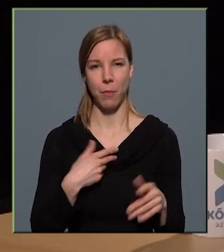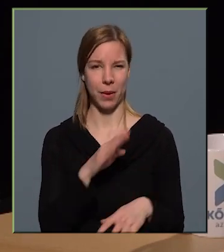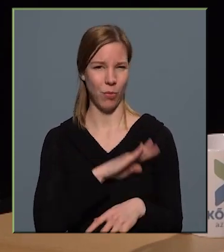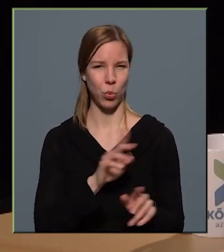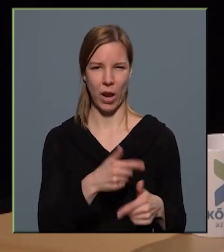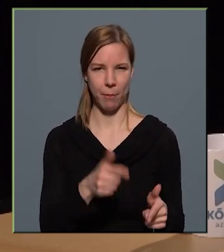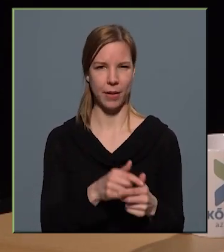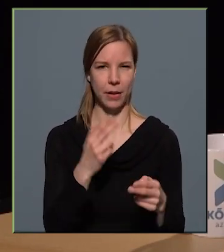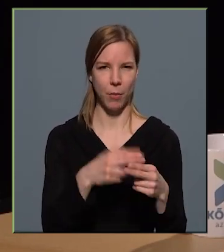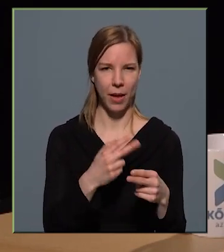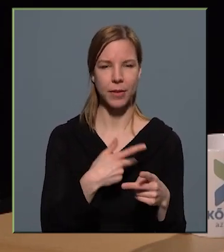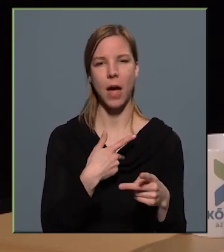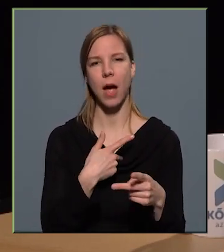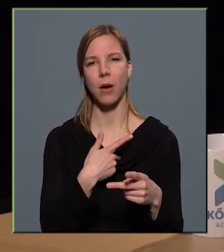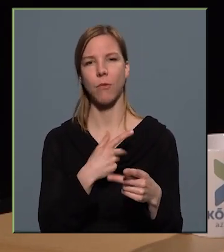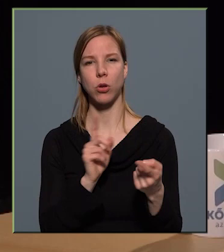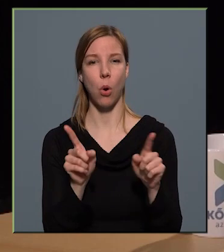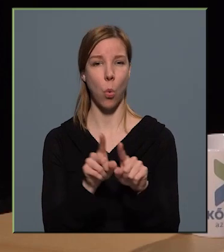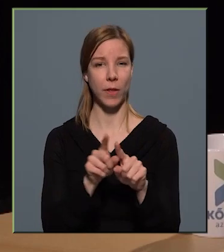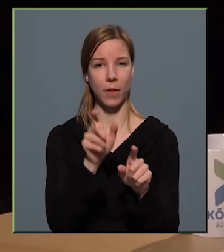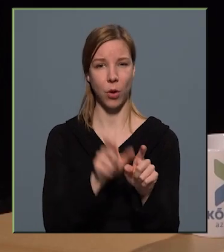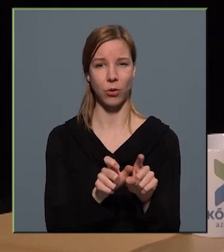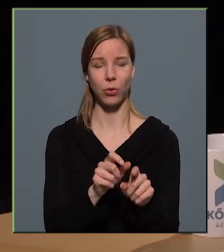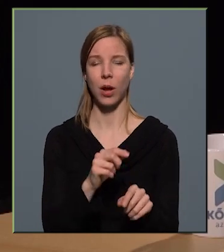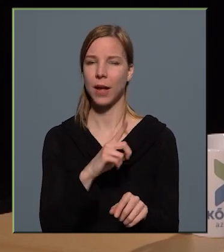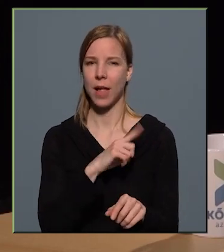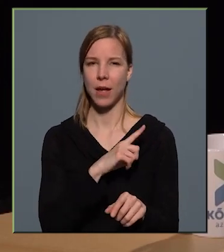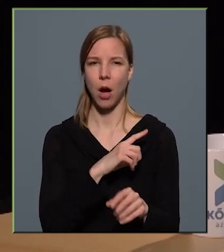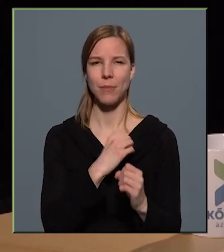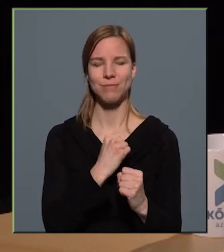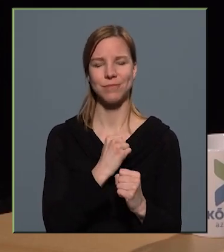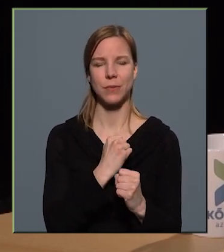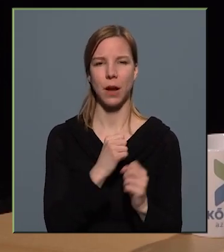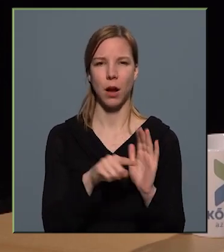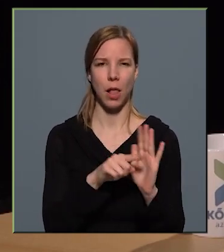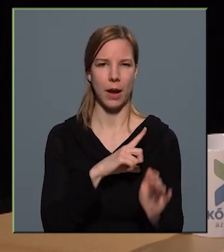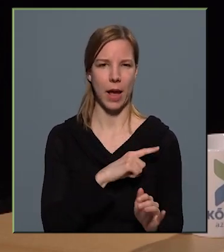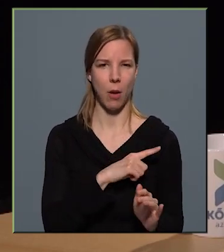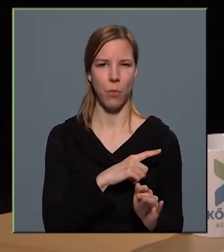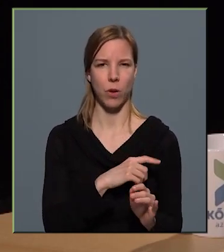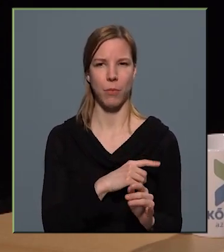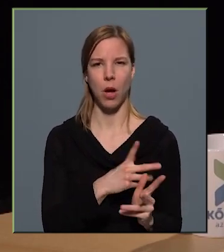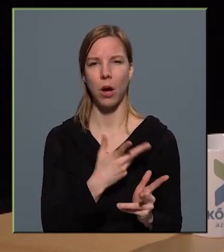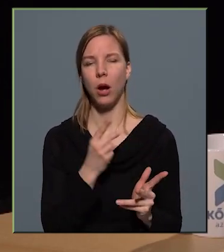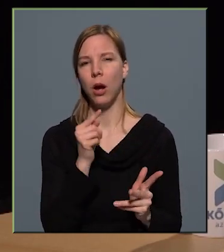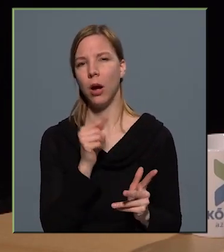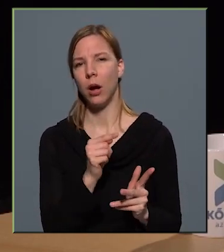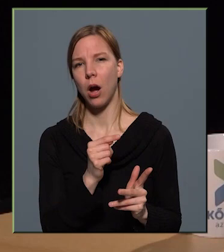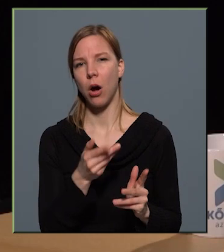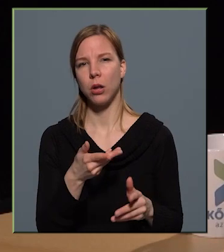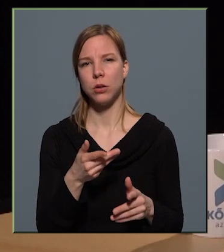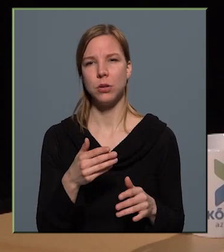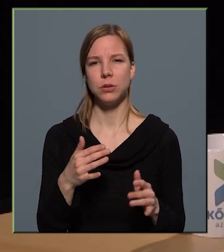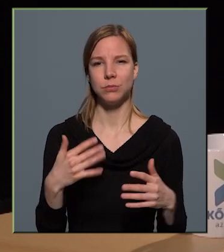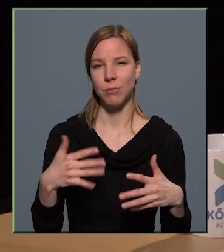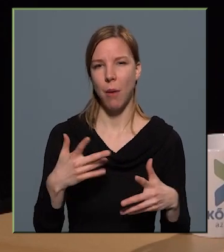a beteg, a hozzátartozó ugye abban a lelki állapotában zaklatottabb, esetleg hamarabb megemeli a